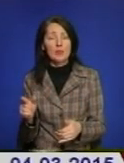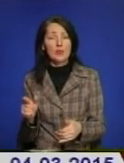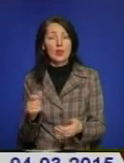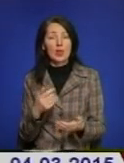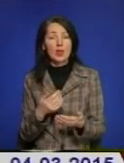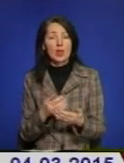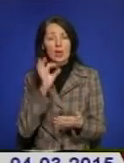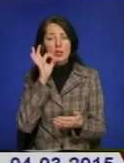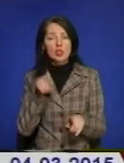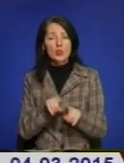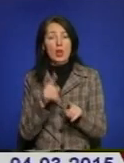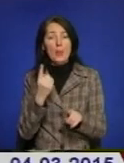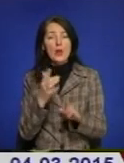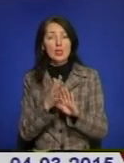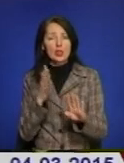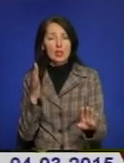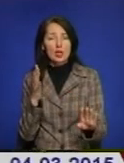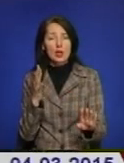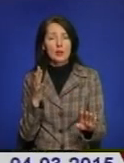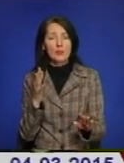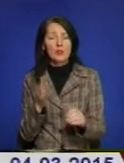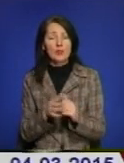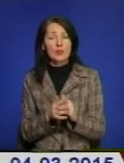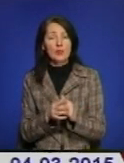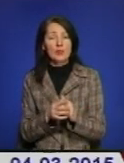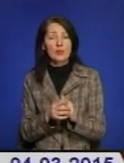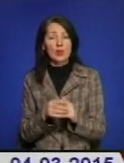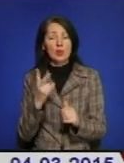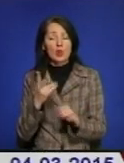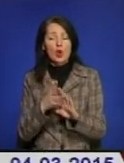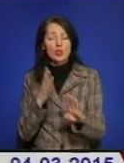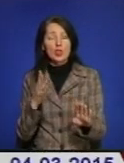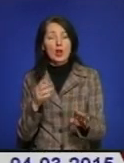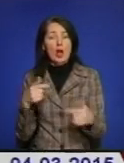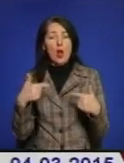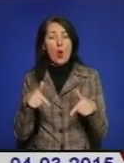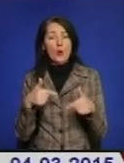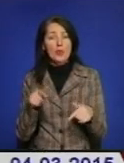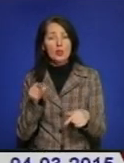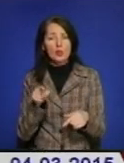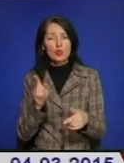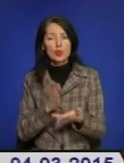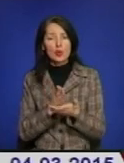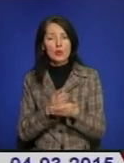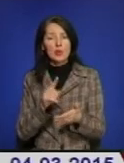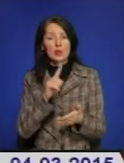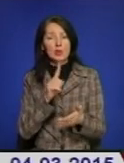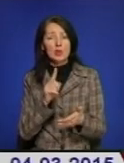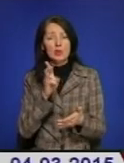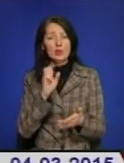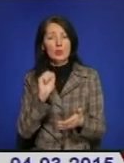скажімо так, на першу чергу здачу цього другої черги готелю, того, що знаходиться тут при Збаражському